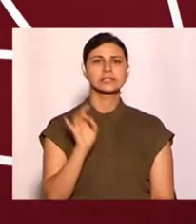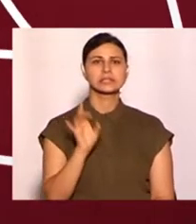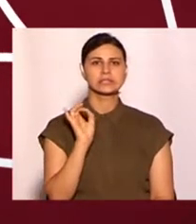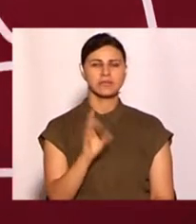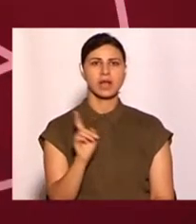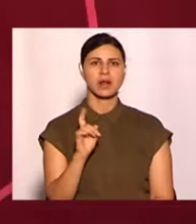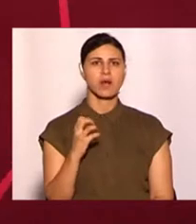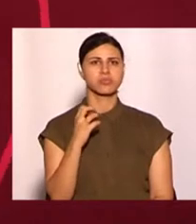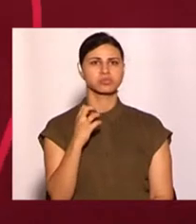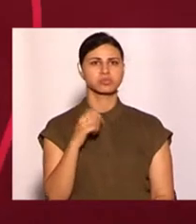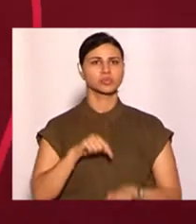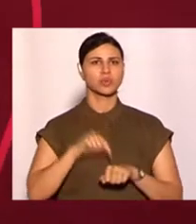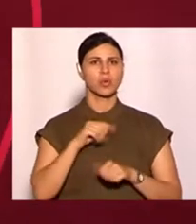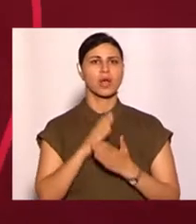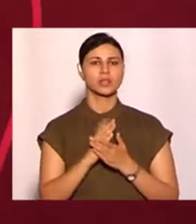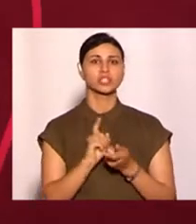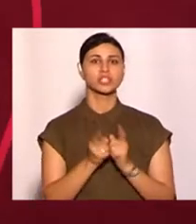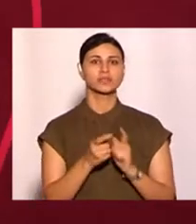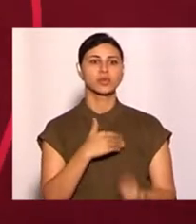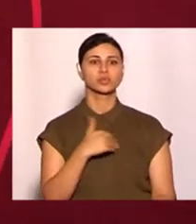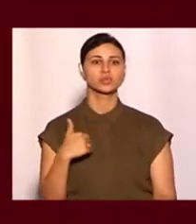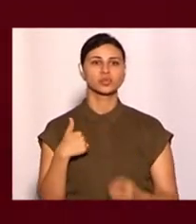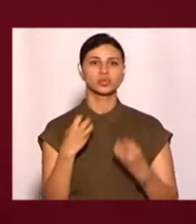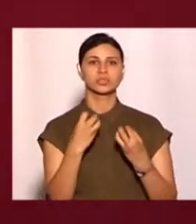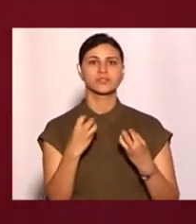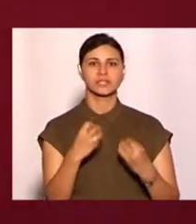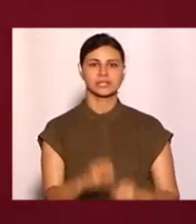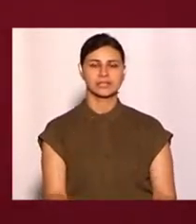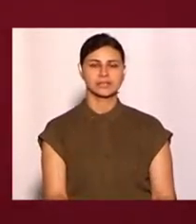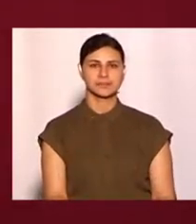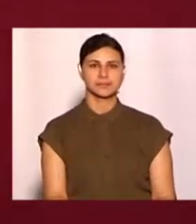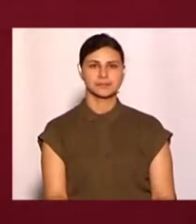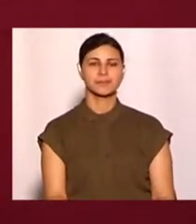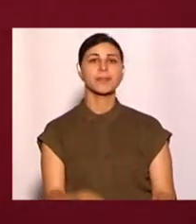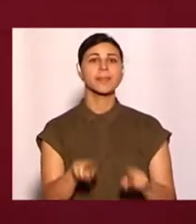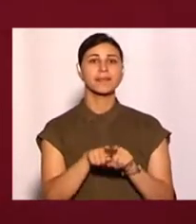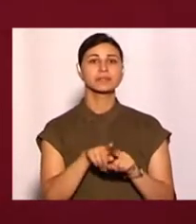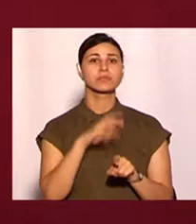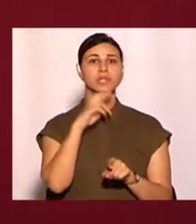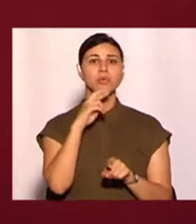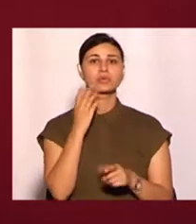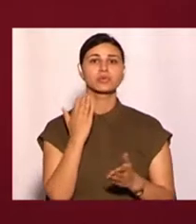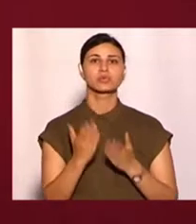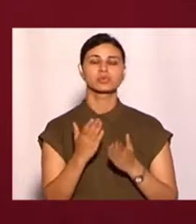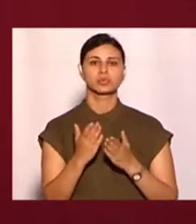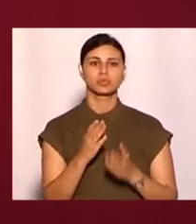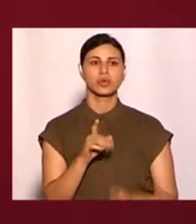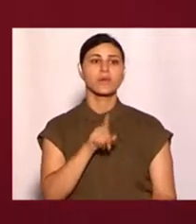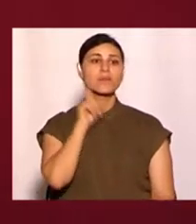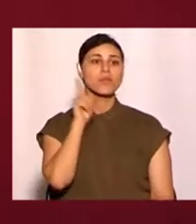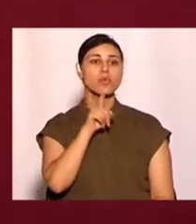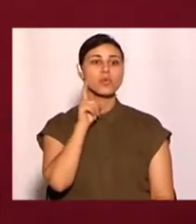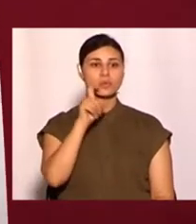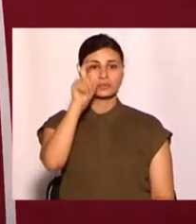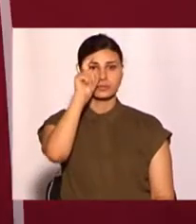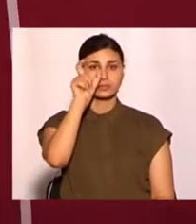რაღაც წარმონაქმნი, შეიცვალა ძუძუს დრილი. აგრეთვე საყურადღებოა თუ მოზარდი ვაჟის ან